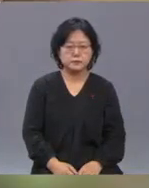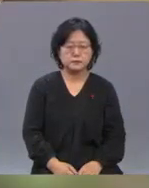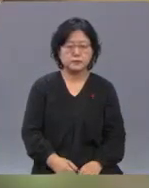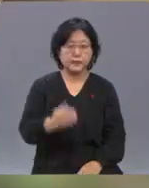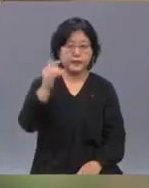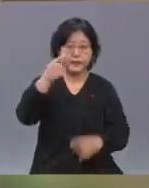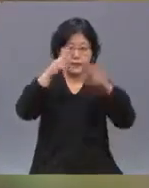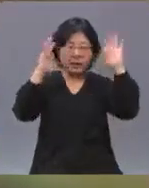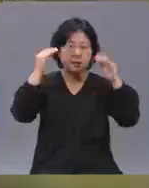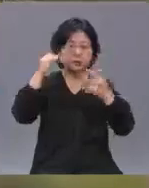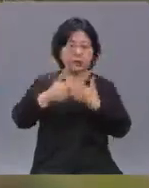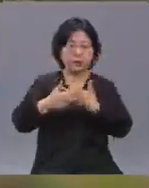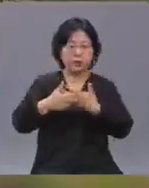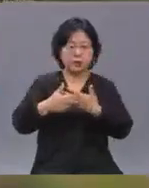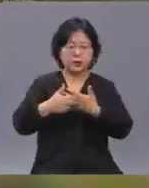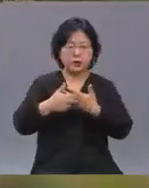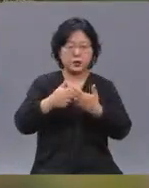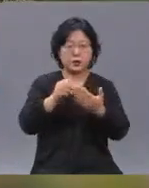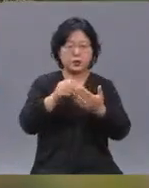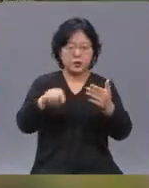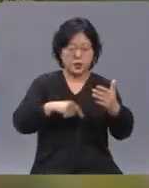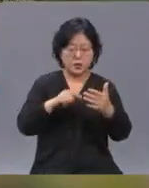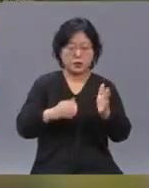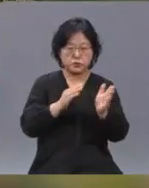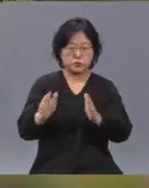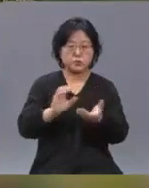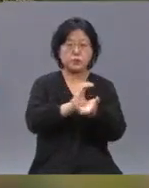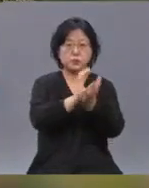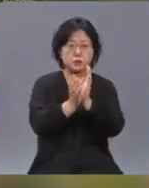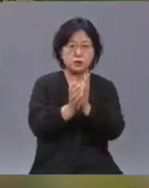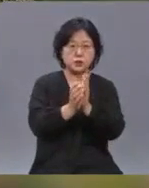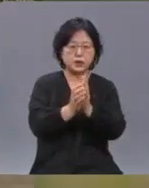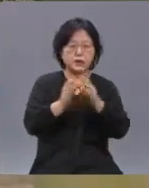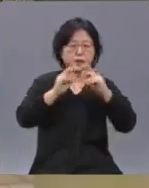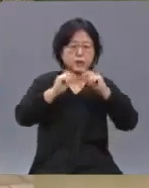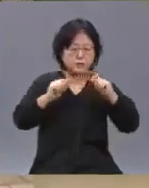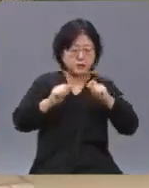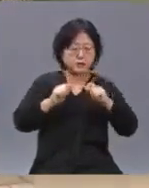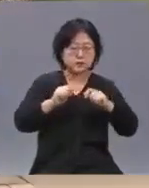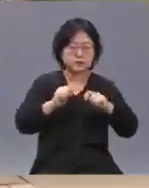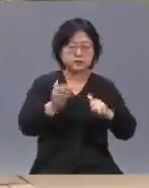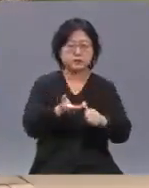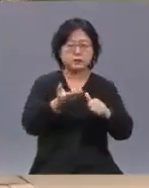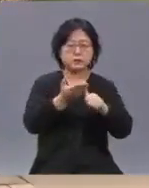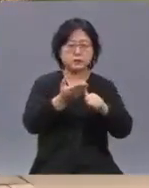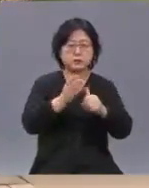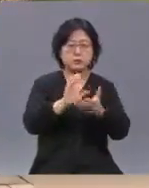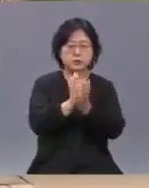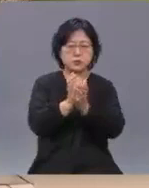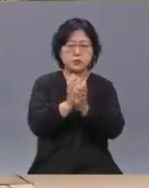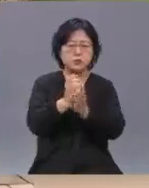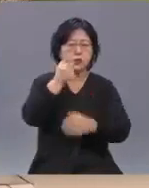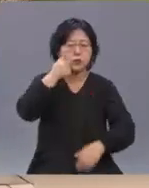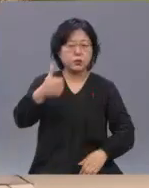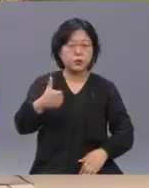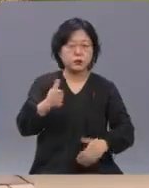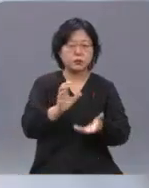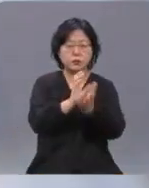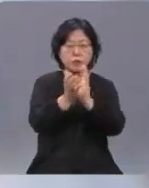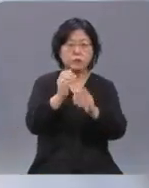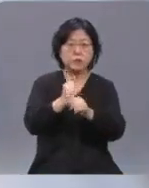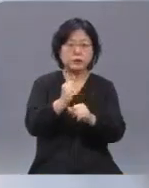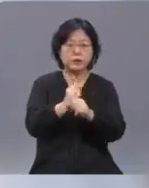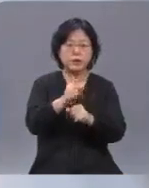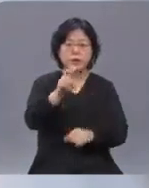대학병원 안에 마련된 인공정원 흙을 돋우고 꽃을 심고 다섯 달 동안 정원을 일궈낸